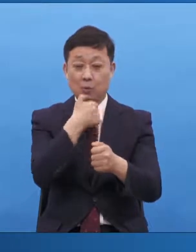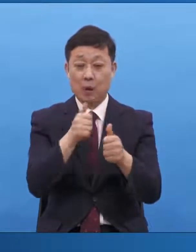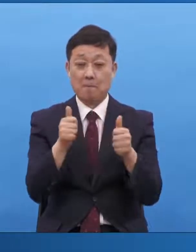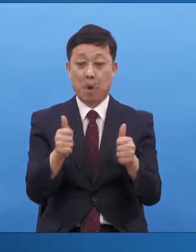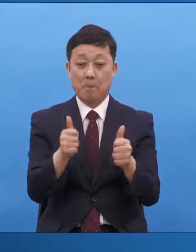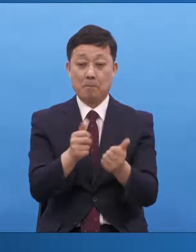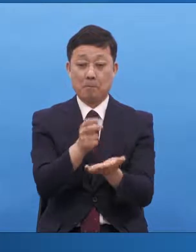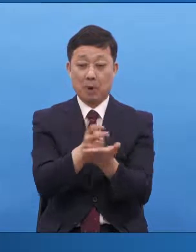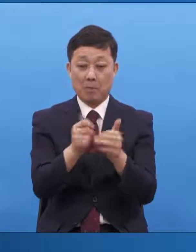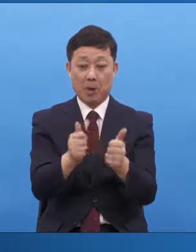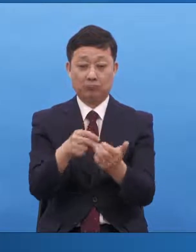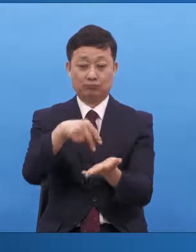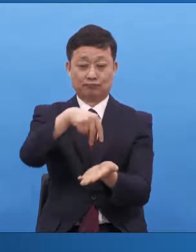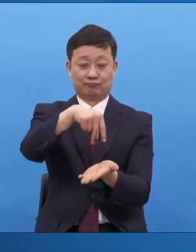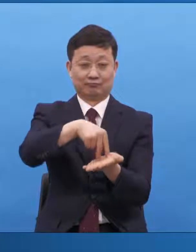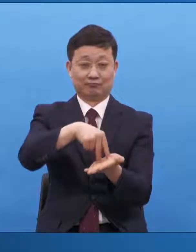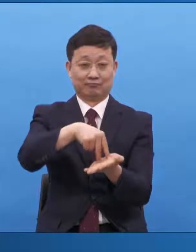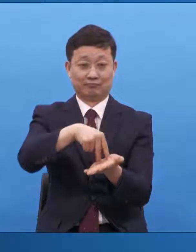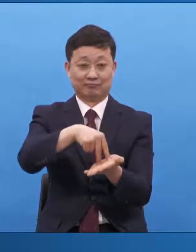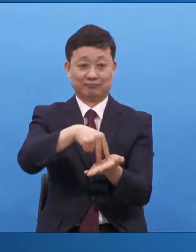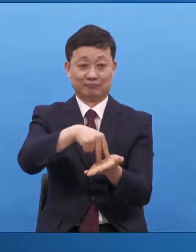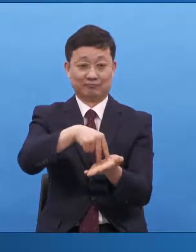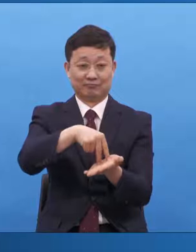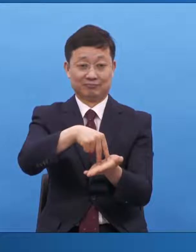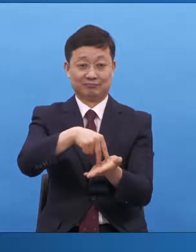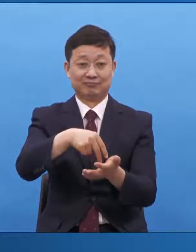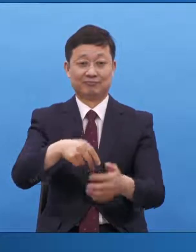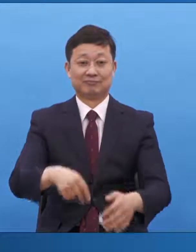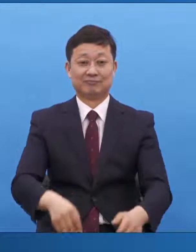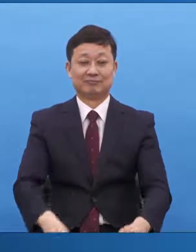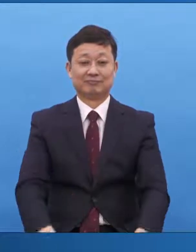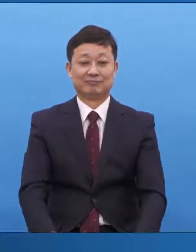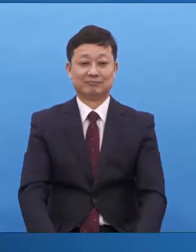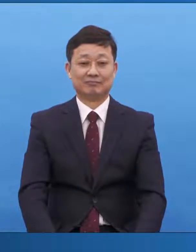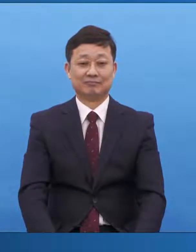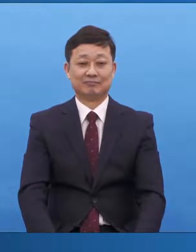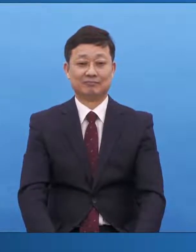누가 있습니까? And when he was standing trial in the courts, who were there?